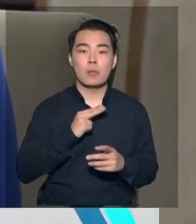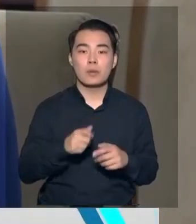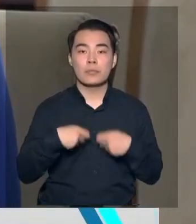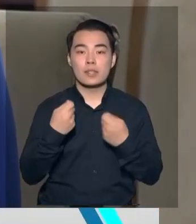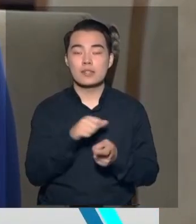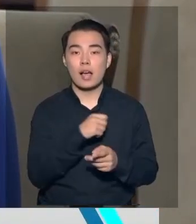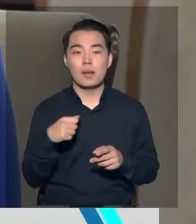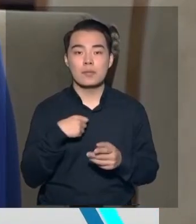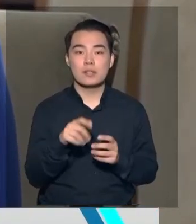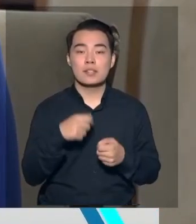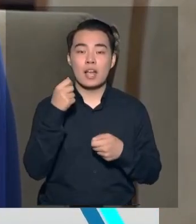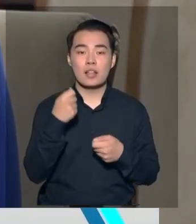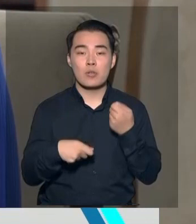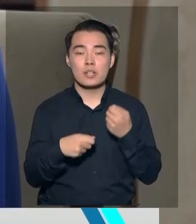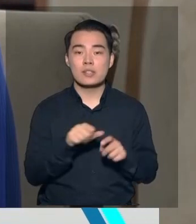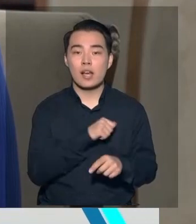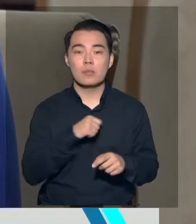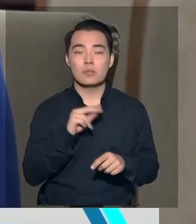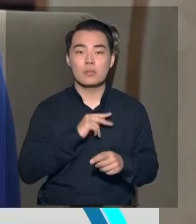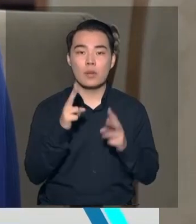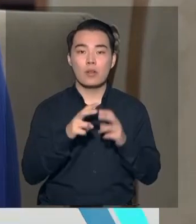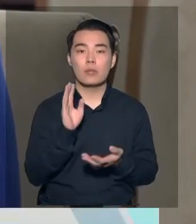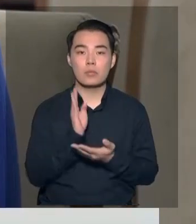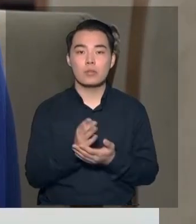бойынша және әлеуметтік төлемдер де тексеріліп тұрады.